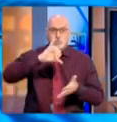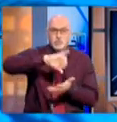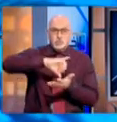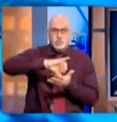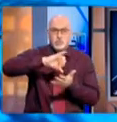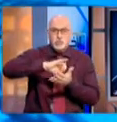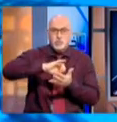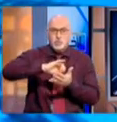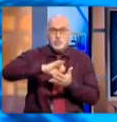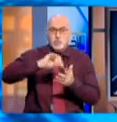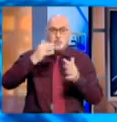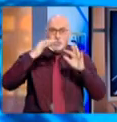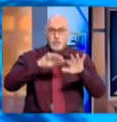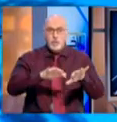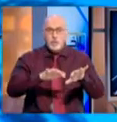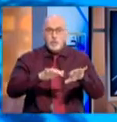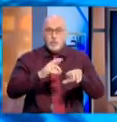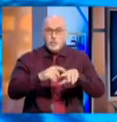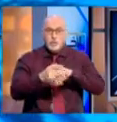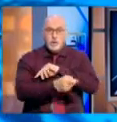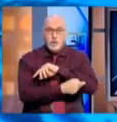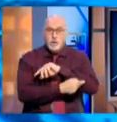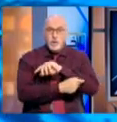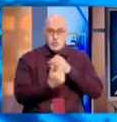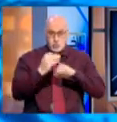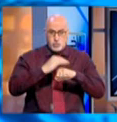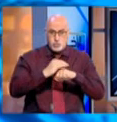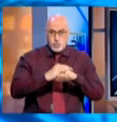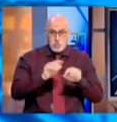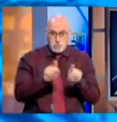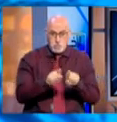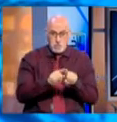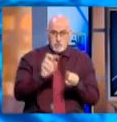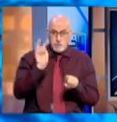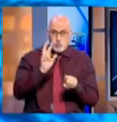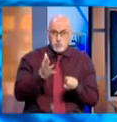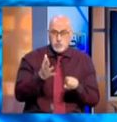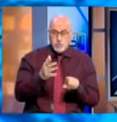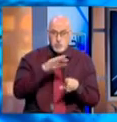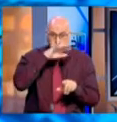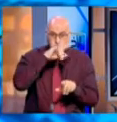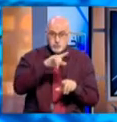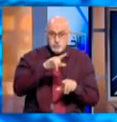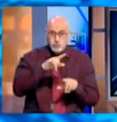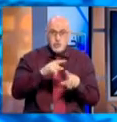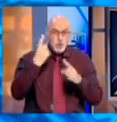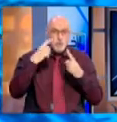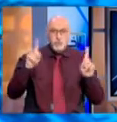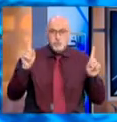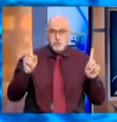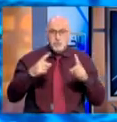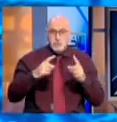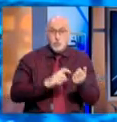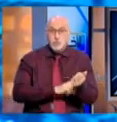لعشاق الفن الأندلسي، والموعد يتجدد سهرة اليوم الجمعة لمحبي هذا النوع من الطرب